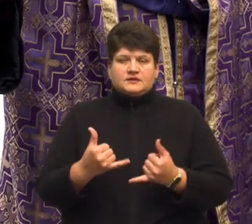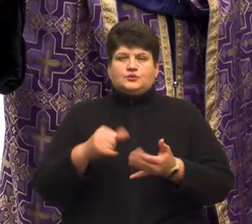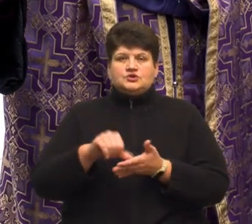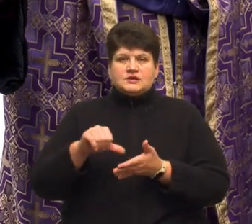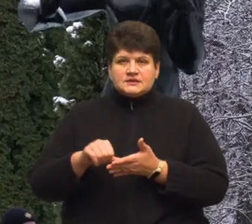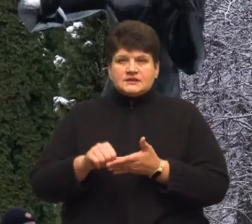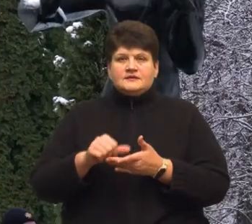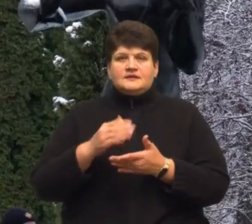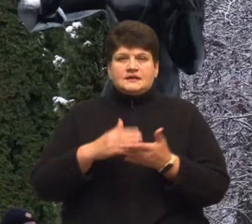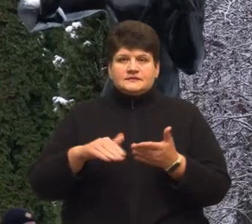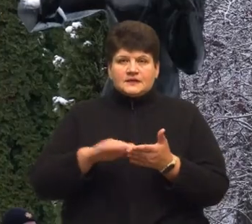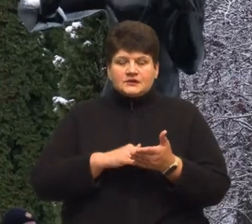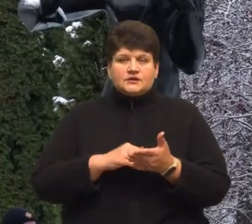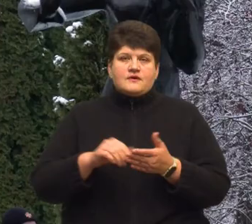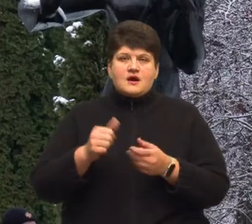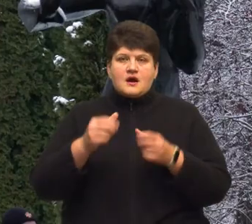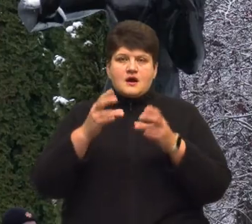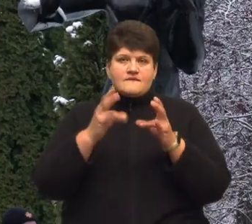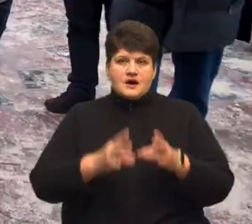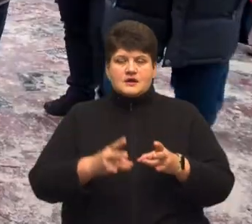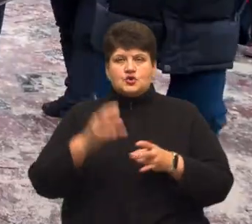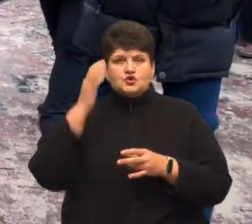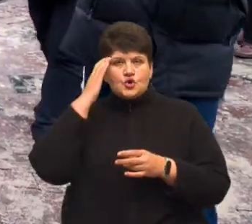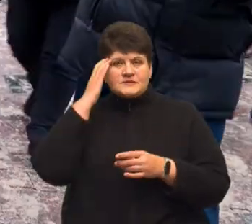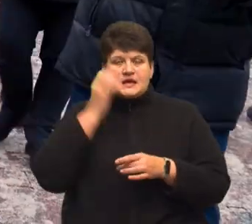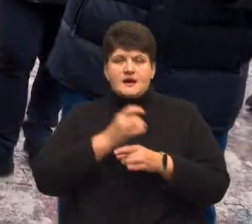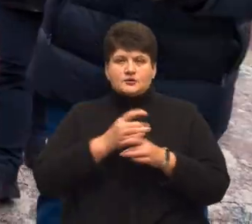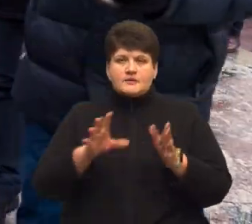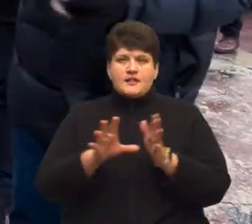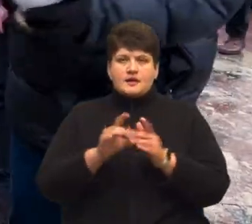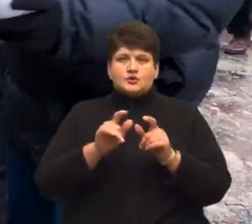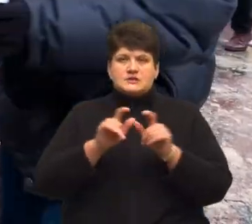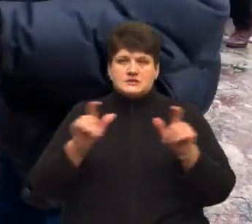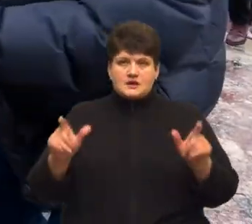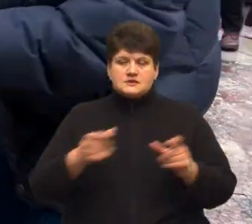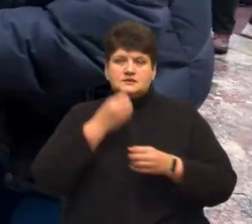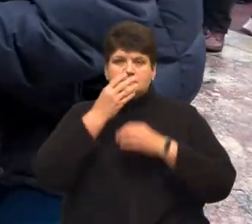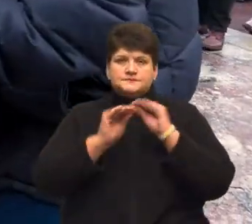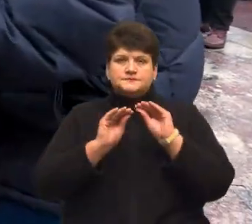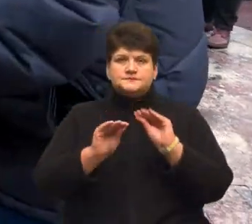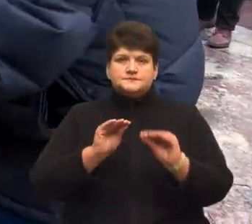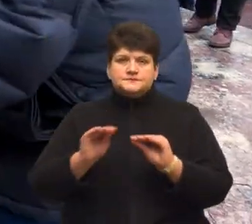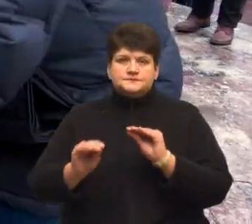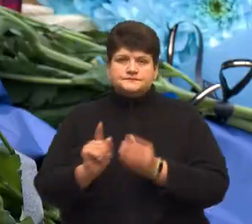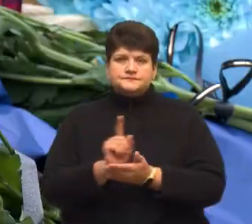електростанції до меморіального комплексу поклали квіти та лампадки